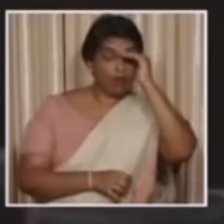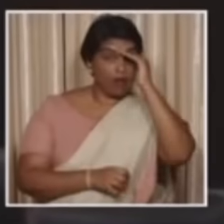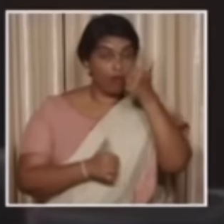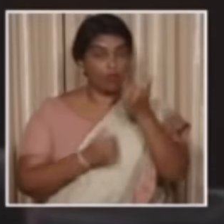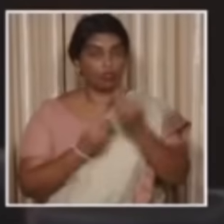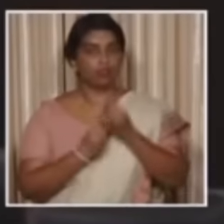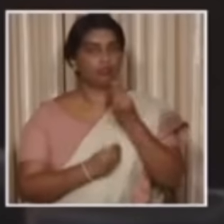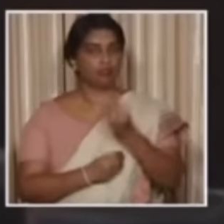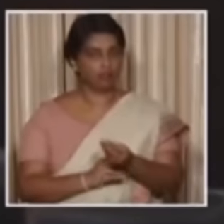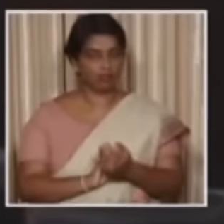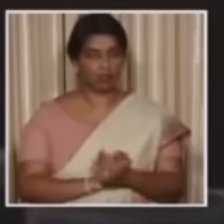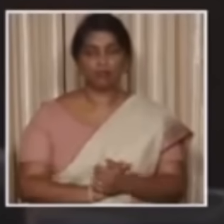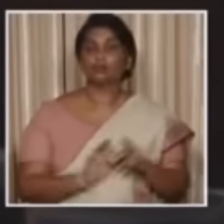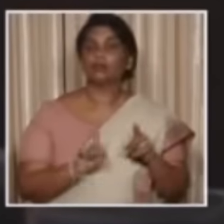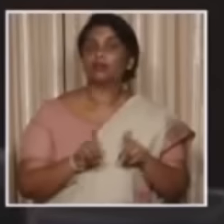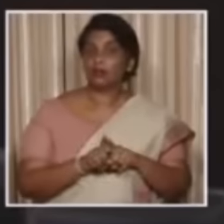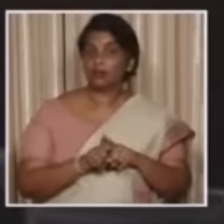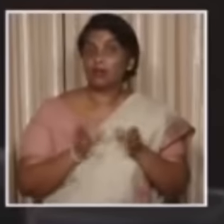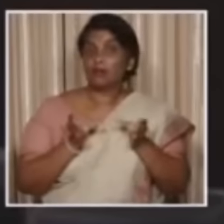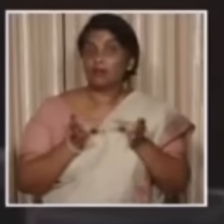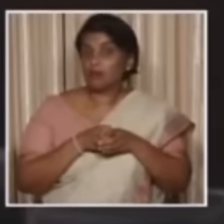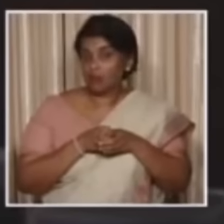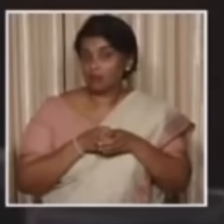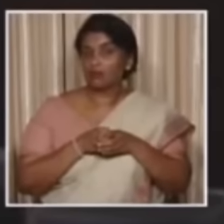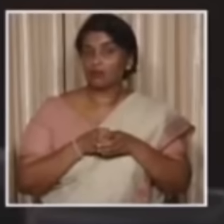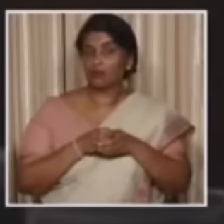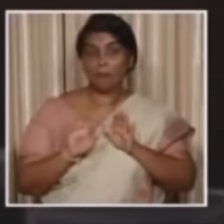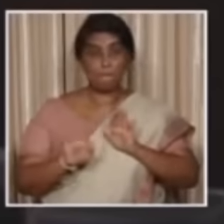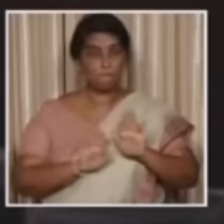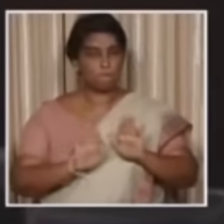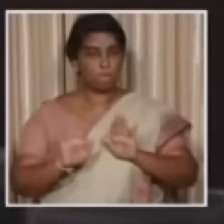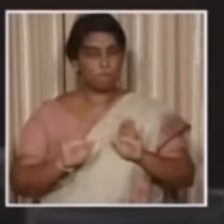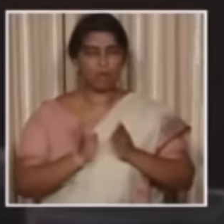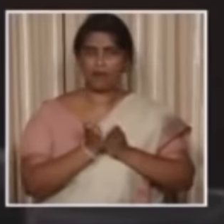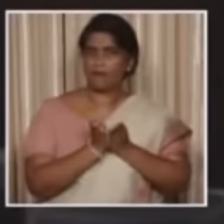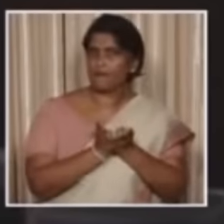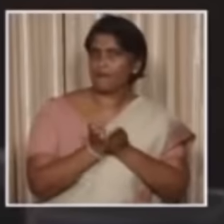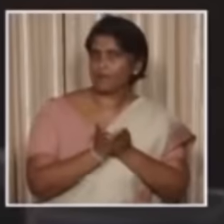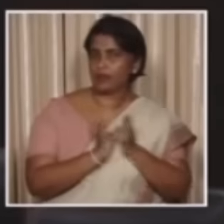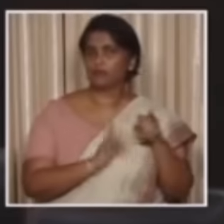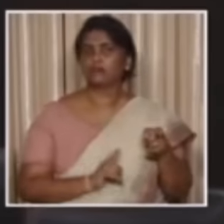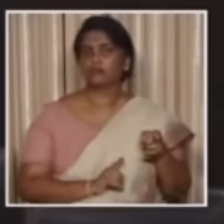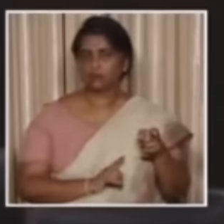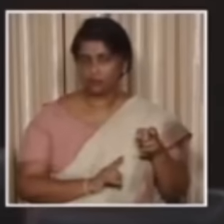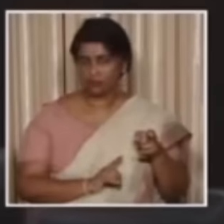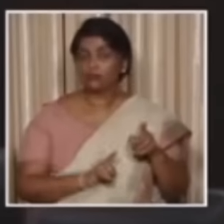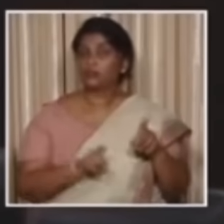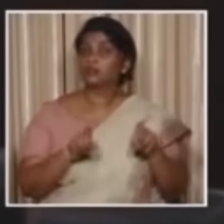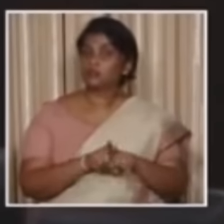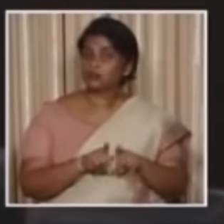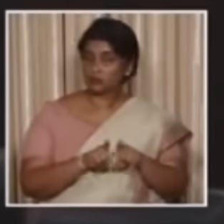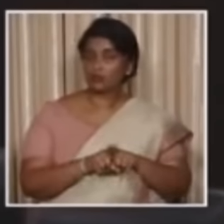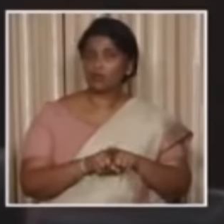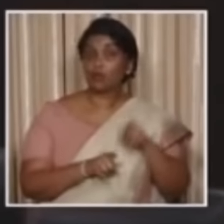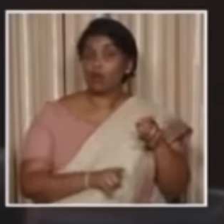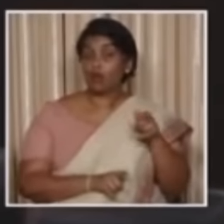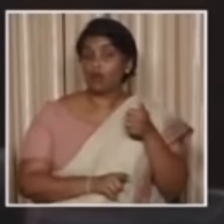දුන්නා ඒ වගේම කණ්ඩායමක් හසුරව ගත්ත විනයක් තිබ්බා ඒ වගේම තමයි එතුමා